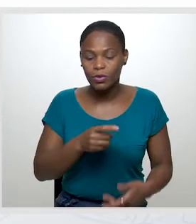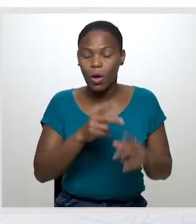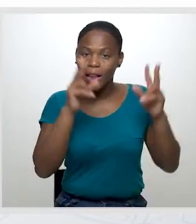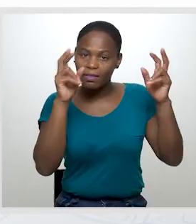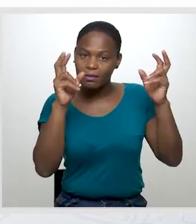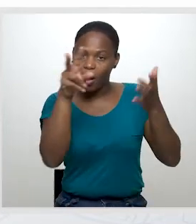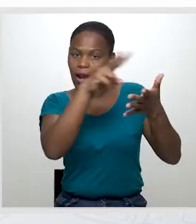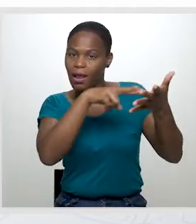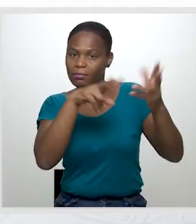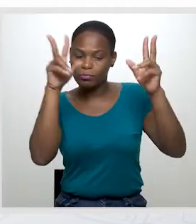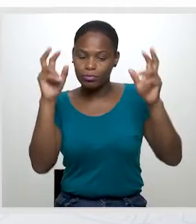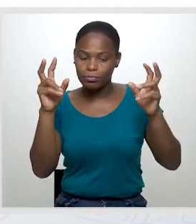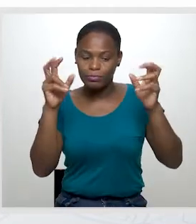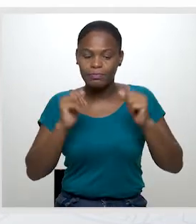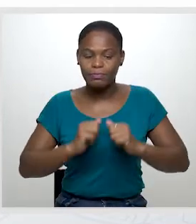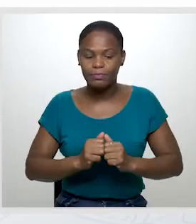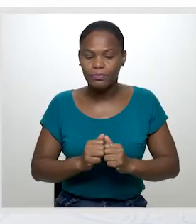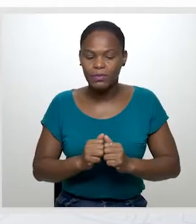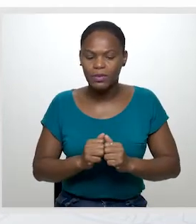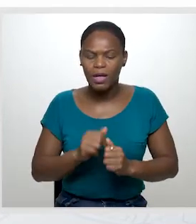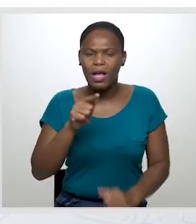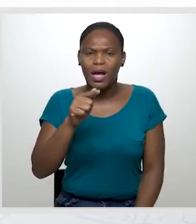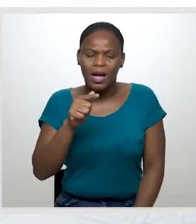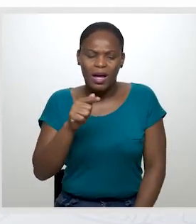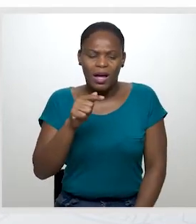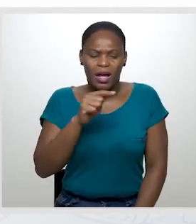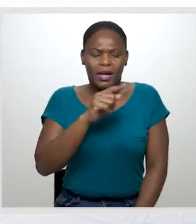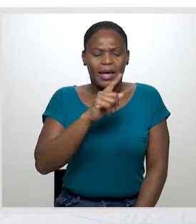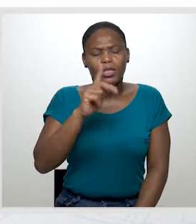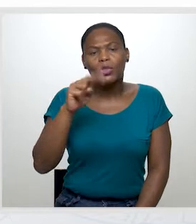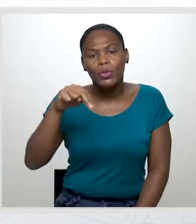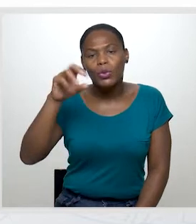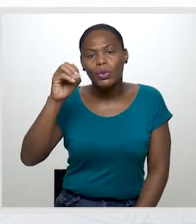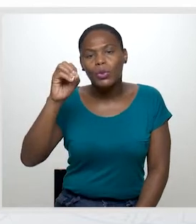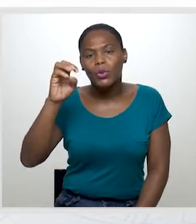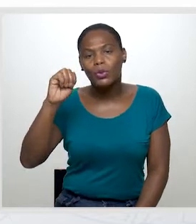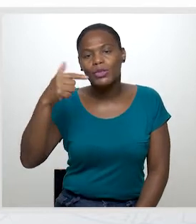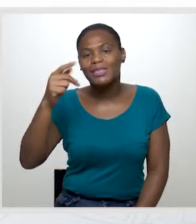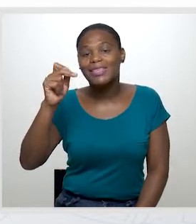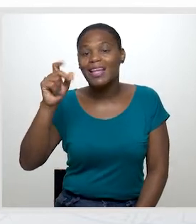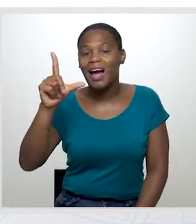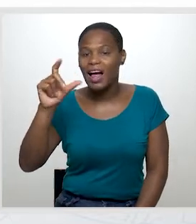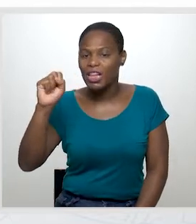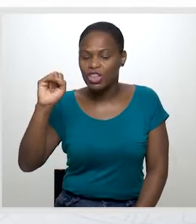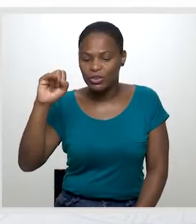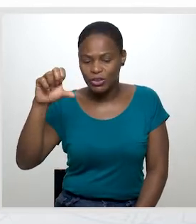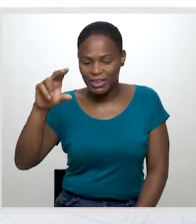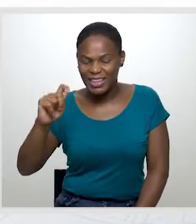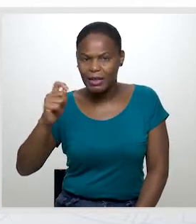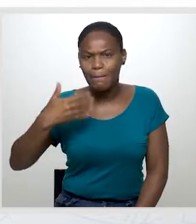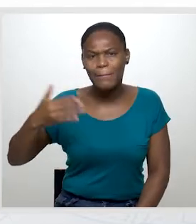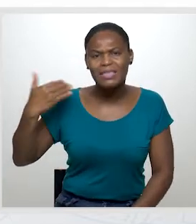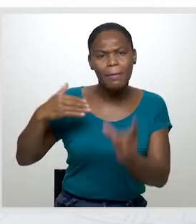Lis le titre, qui est « Études nostalgiques du passé ». Alors, est-ce que tu vois ce que veut